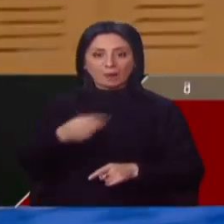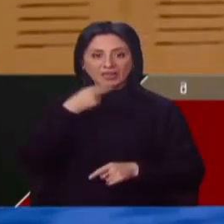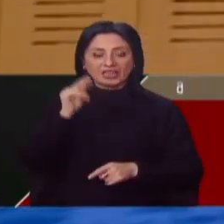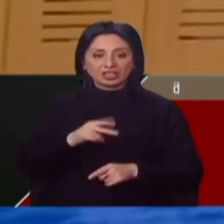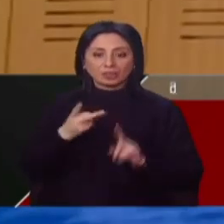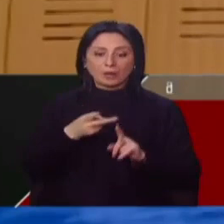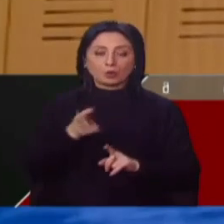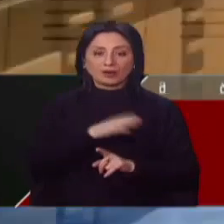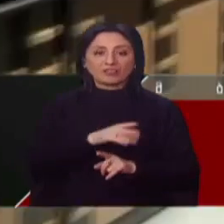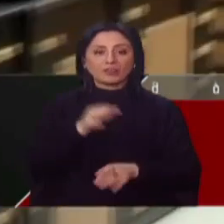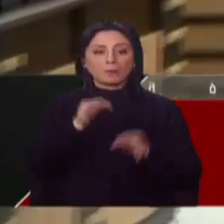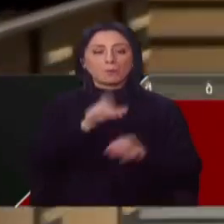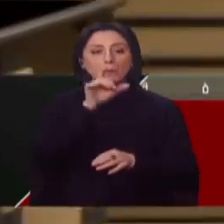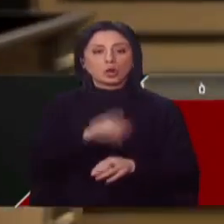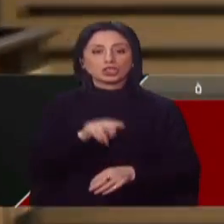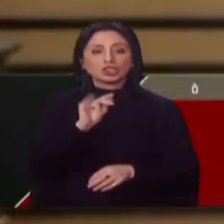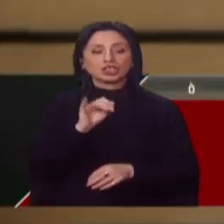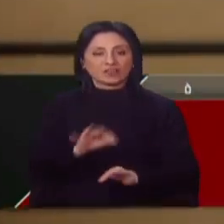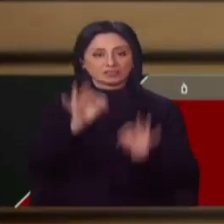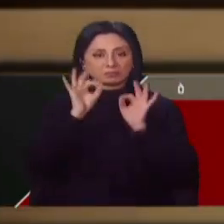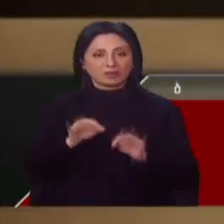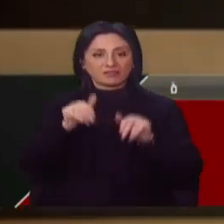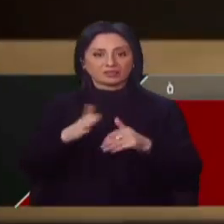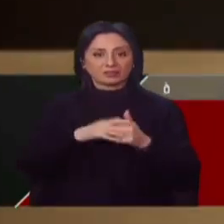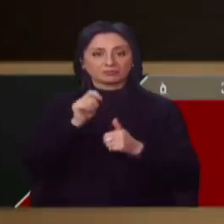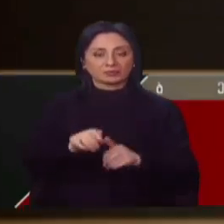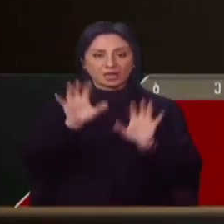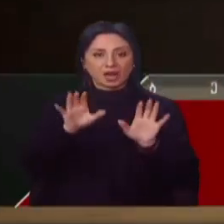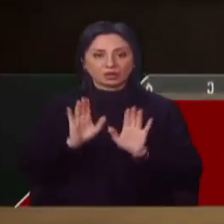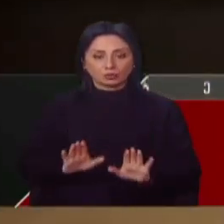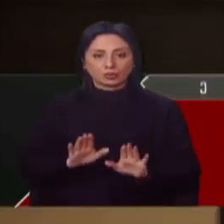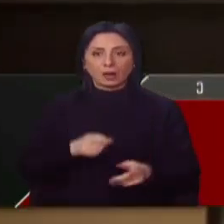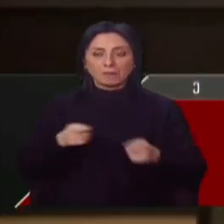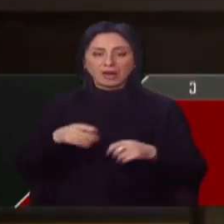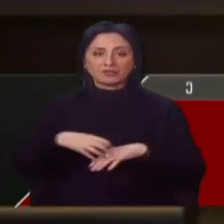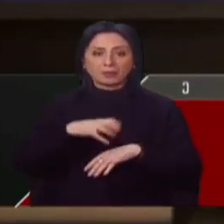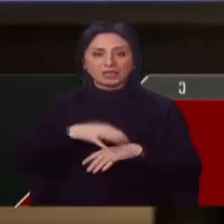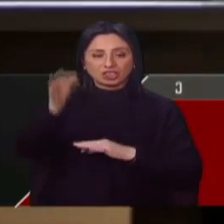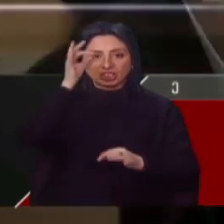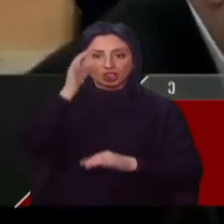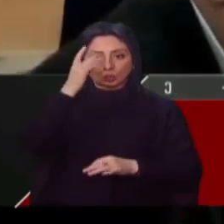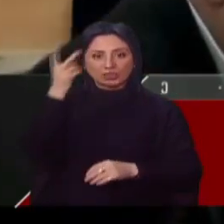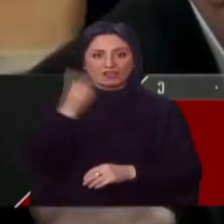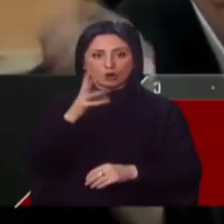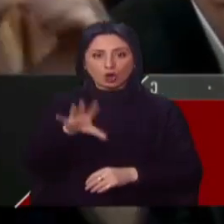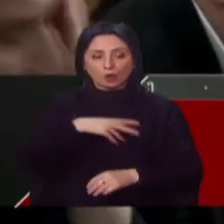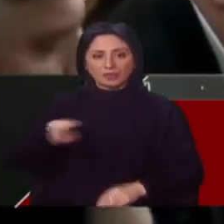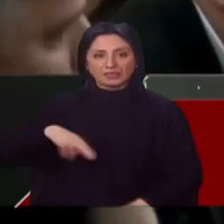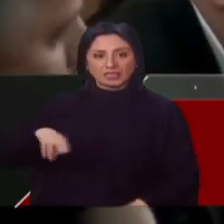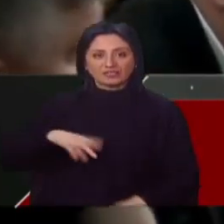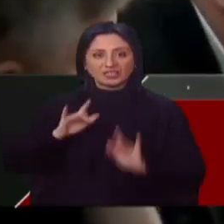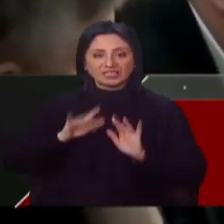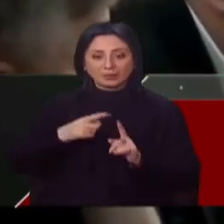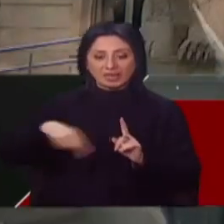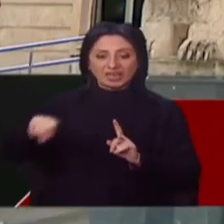დანაშაული, მეორე მხრივ კი მოსამართლე ლაშა ჩხიკვაძის განაჩენის კანონიერება. მართველ პარტიაში იხსენებენ რუსთავიორის ყოფილი დირექტორის